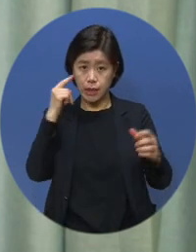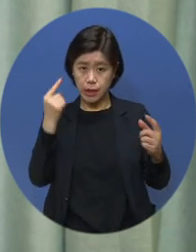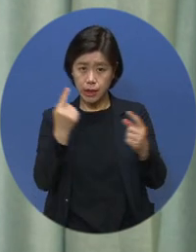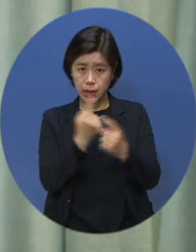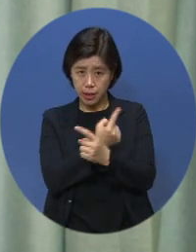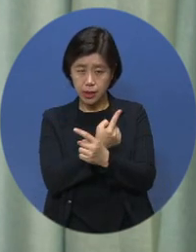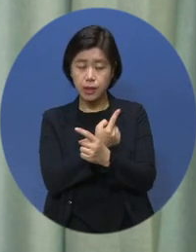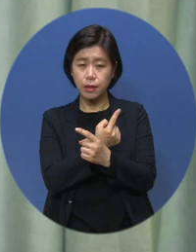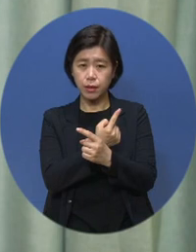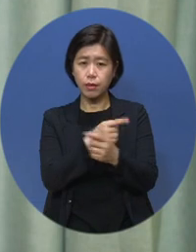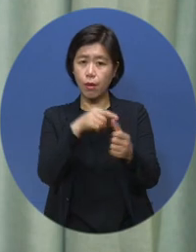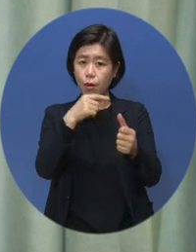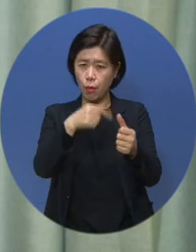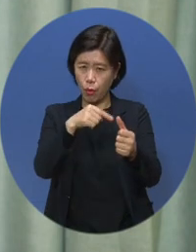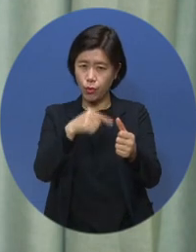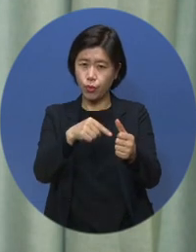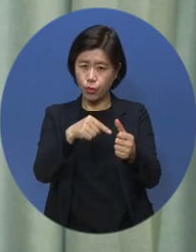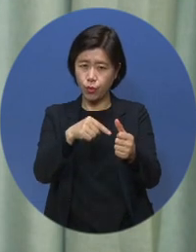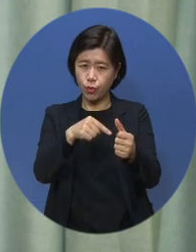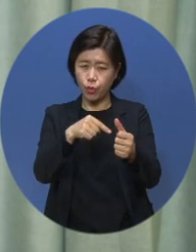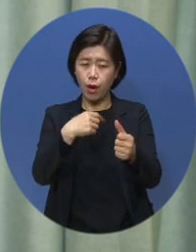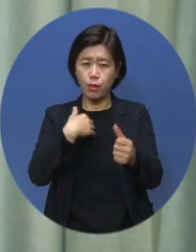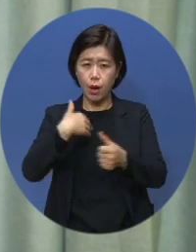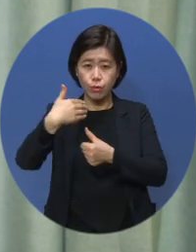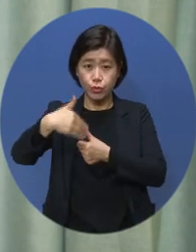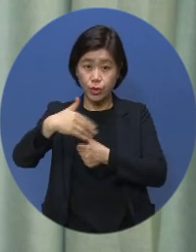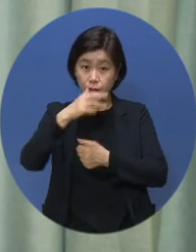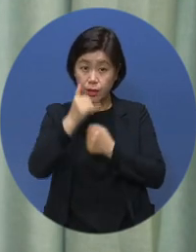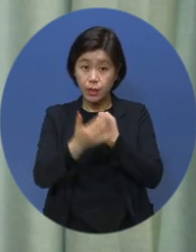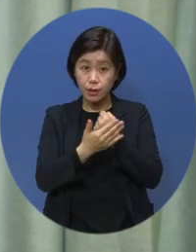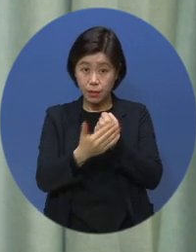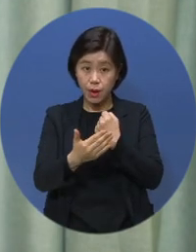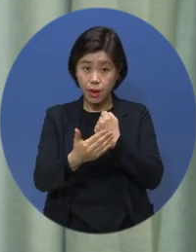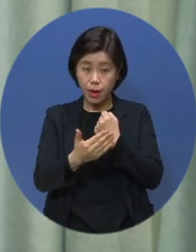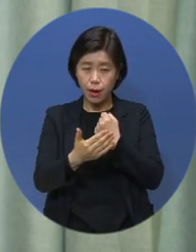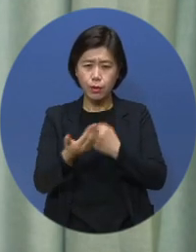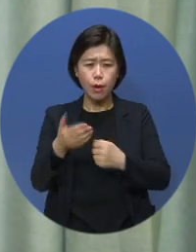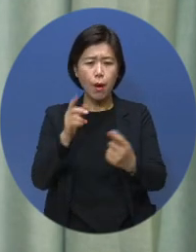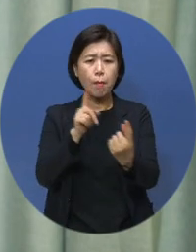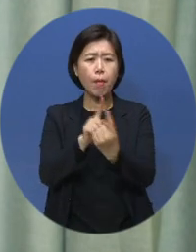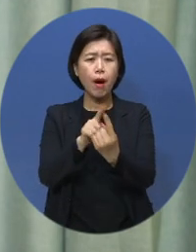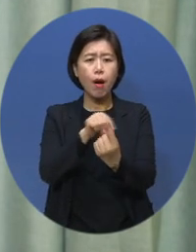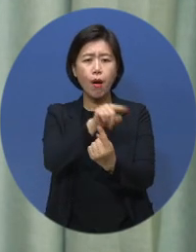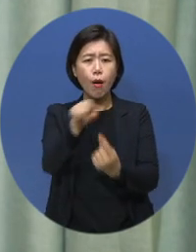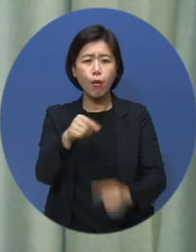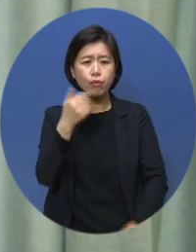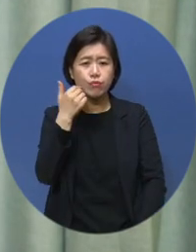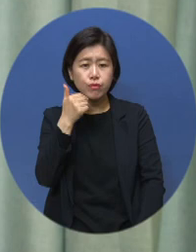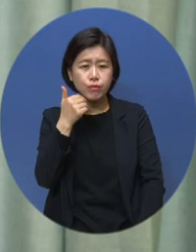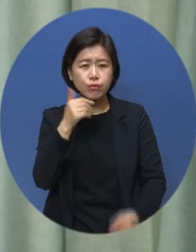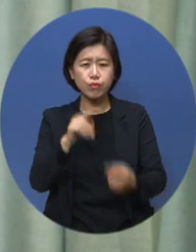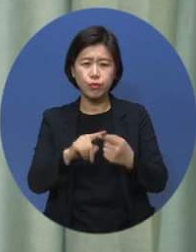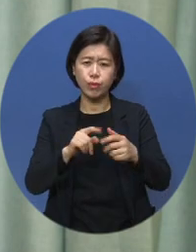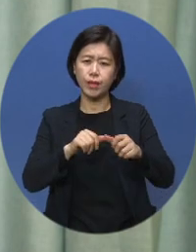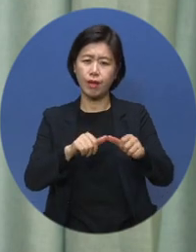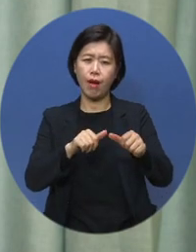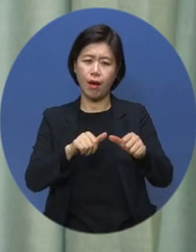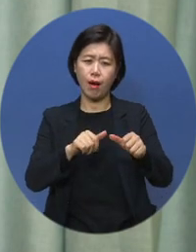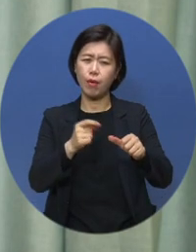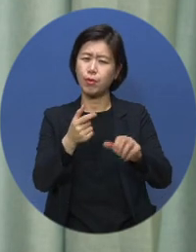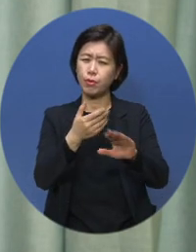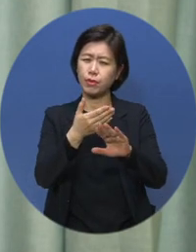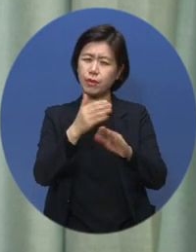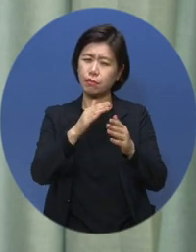강의로 우리가 들어왔는데 이제 대상자가 예를 들어서 초등학생 일수도 있고 직장 일 수도 있잖아요